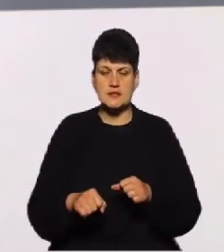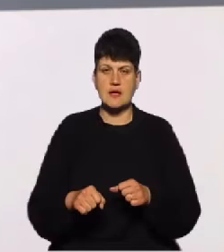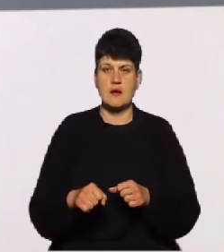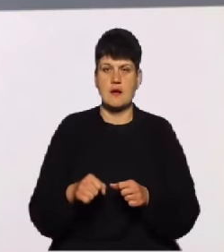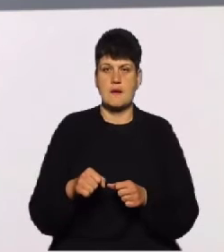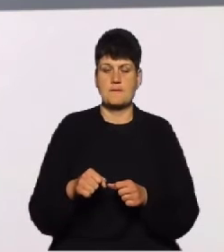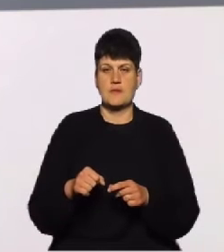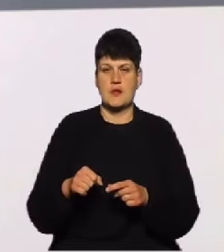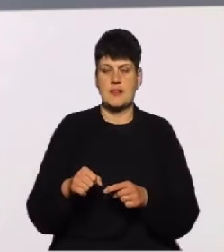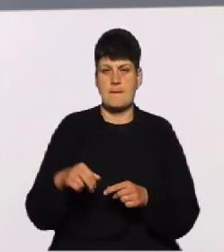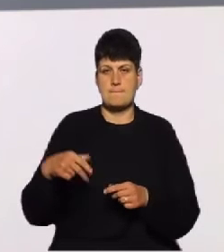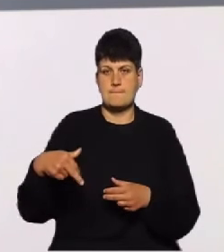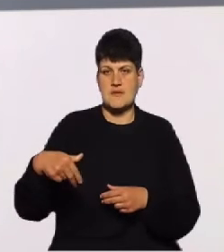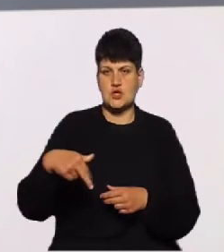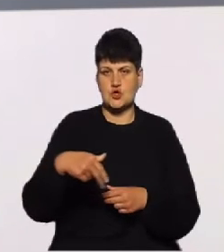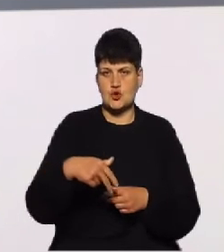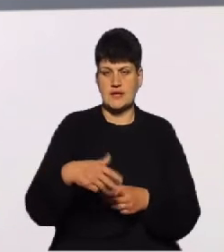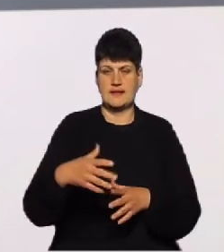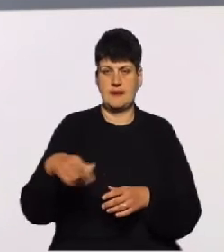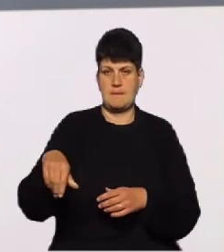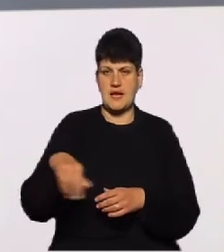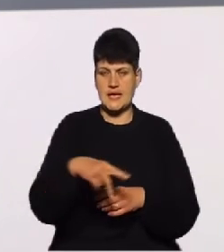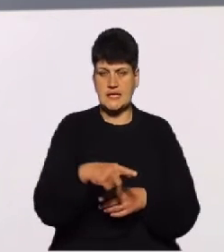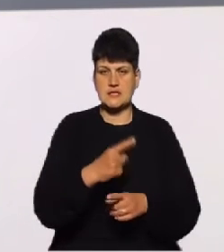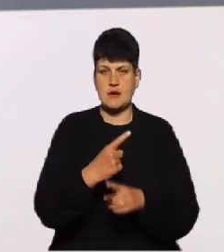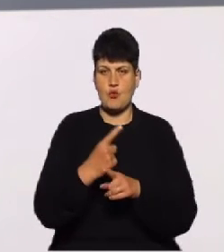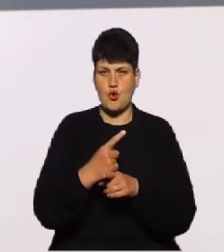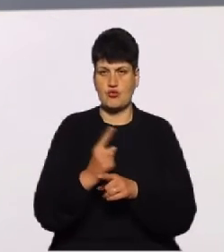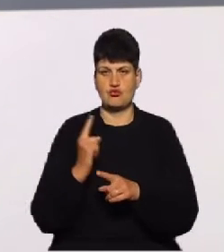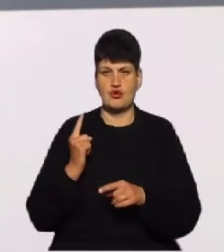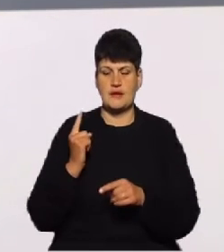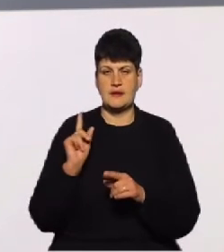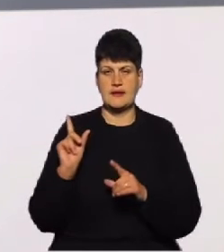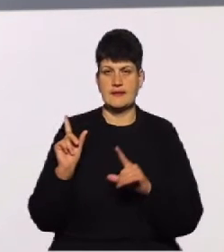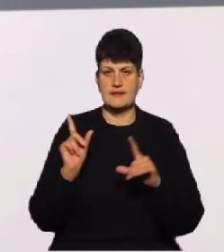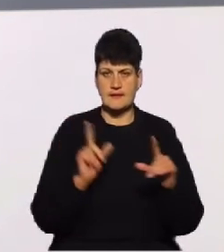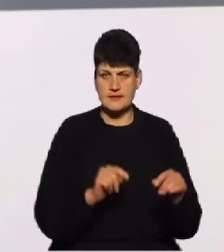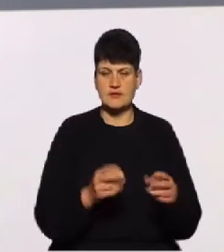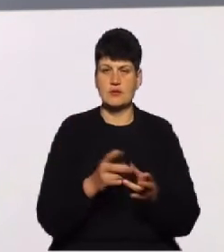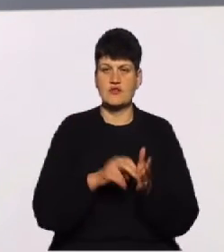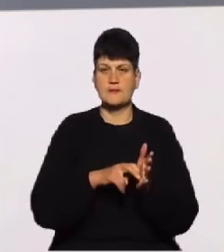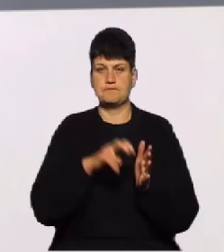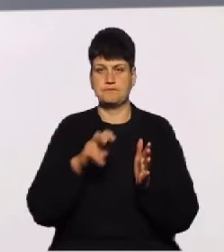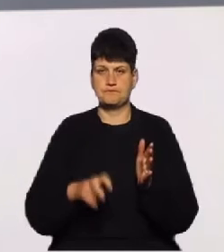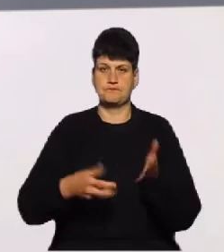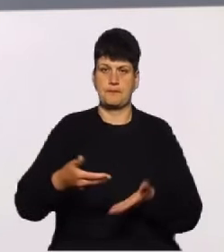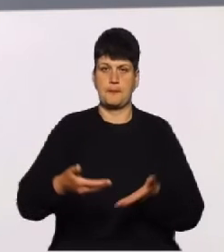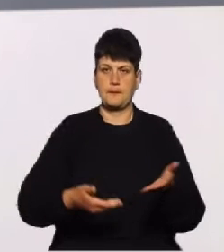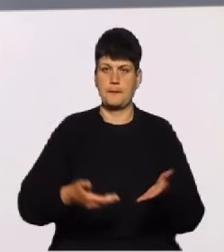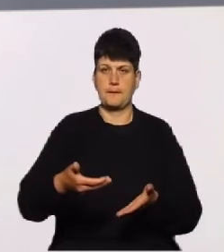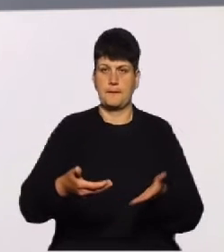на моноколесі і на електросамокатах. Вони зобов'язані з них зійти і пішохідний перехід